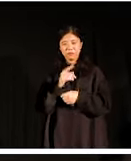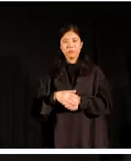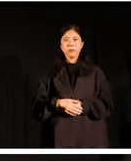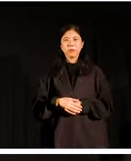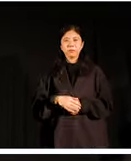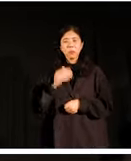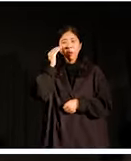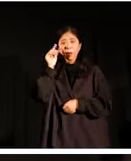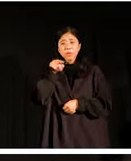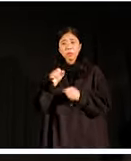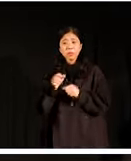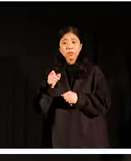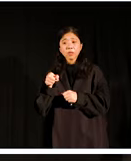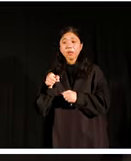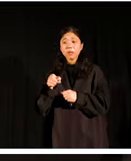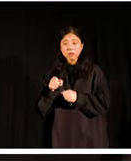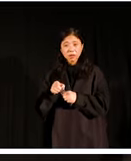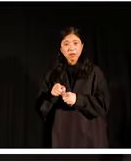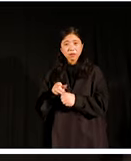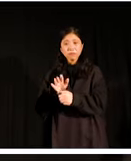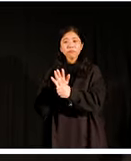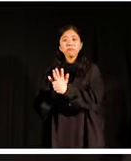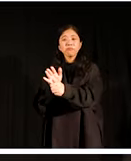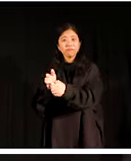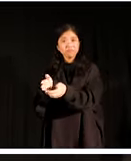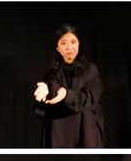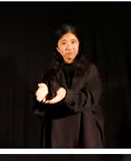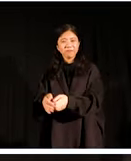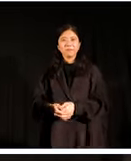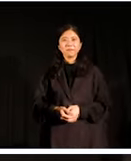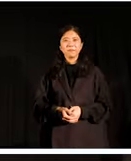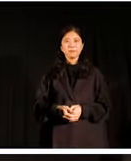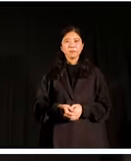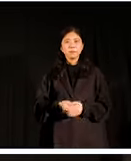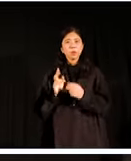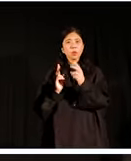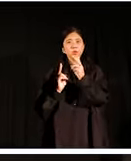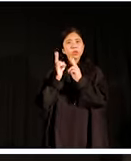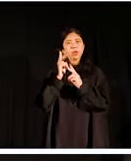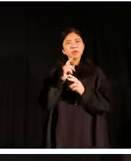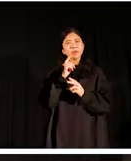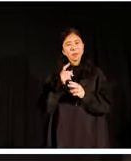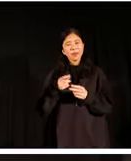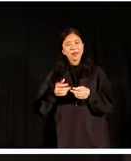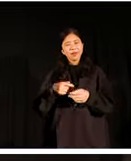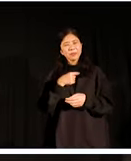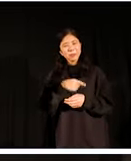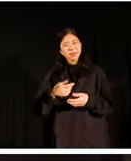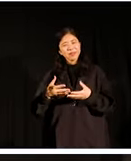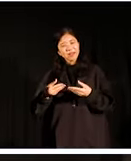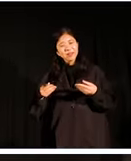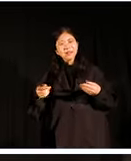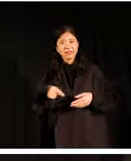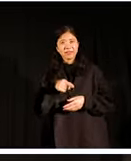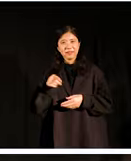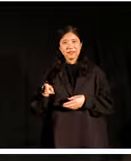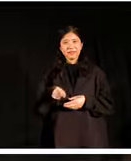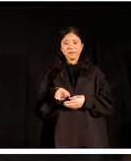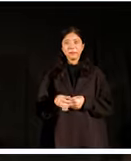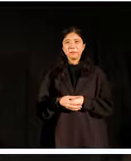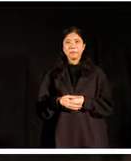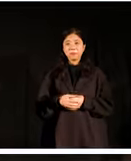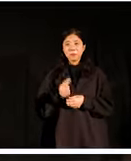がいたらちょっと困ってる人がいたらちょっと手を差し伸べるだとかあの沖縄って本当にすごくあったかいなと思ってあの私